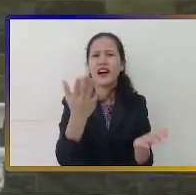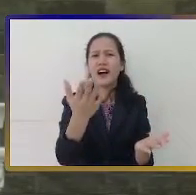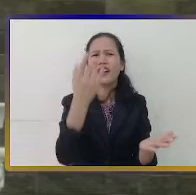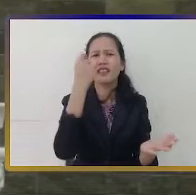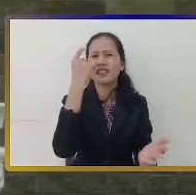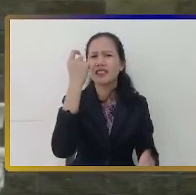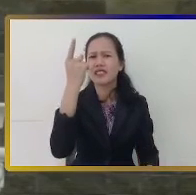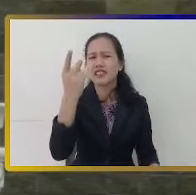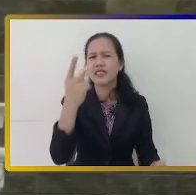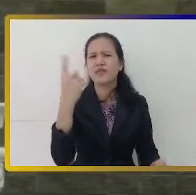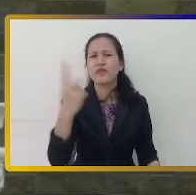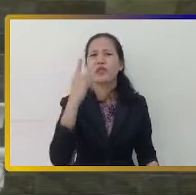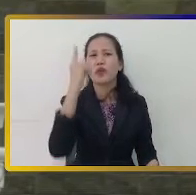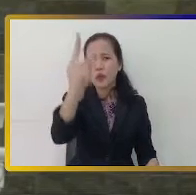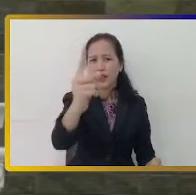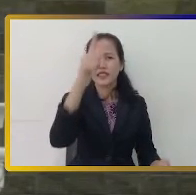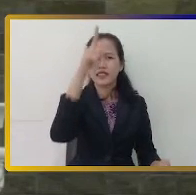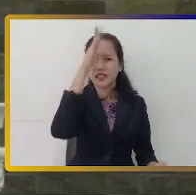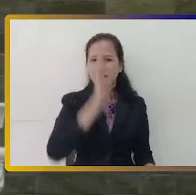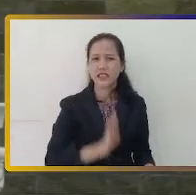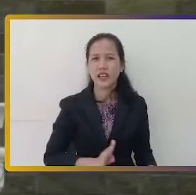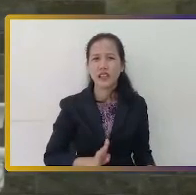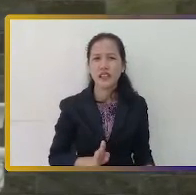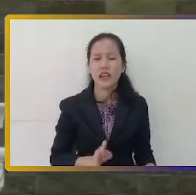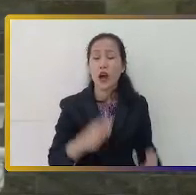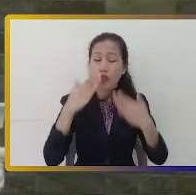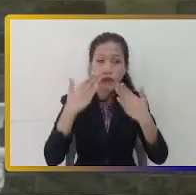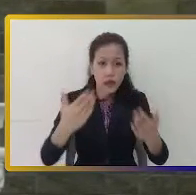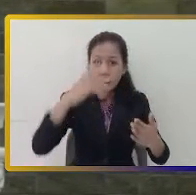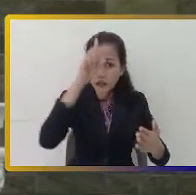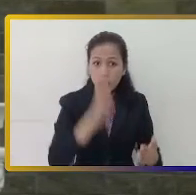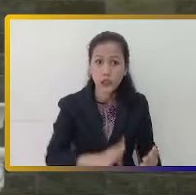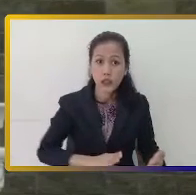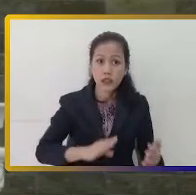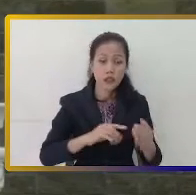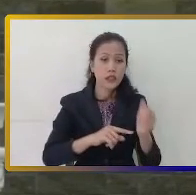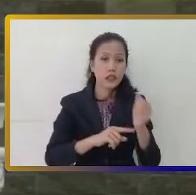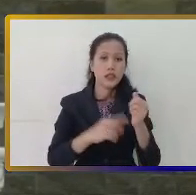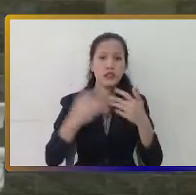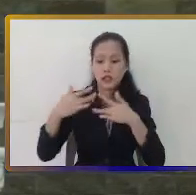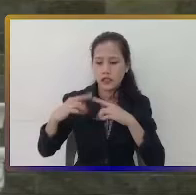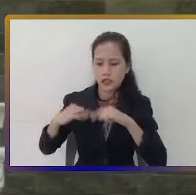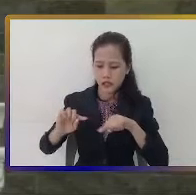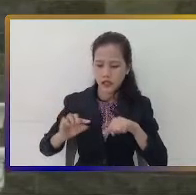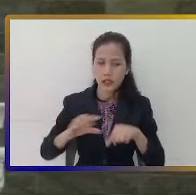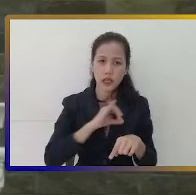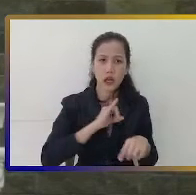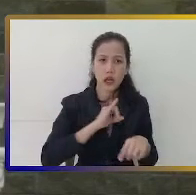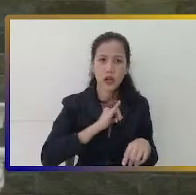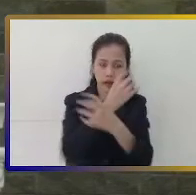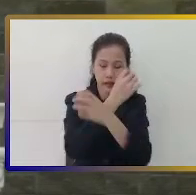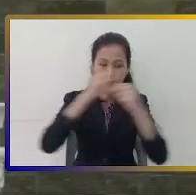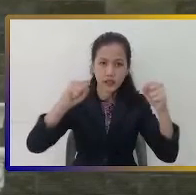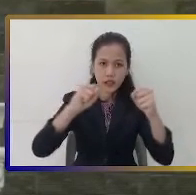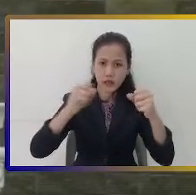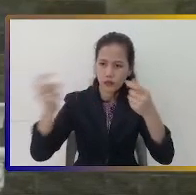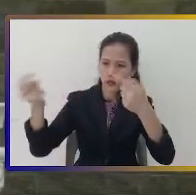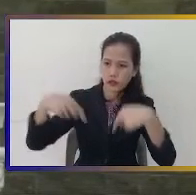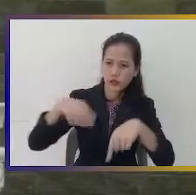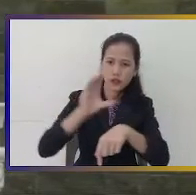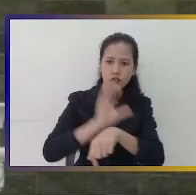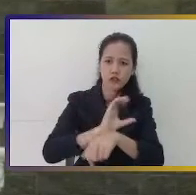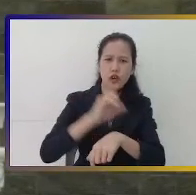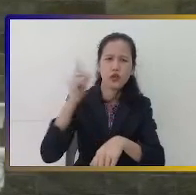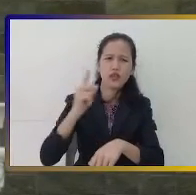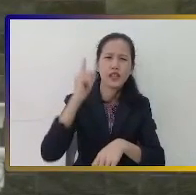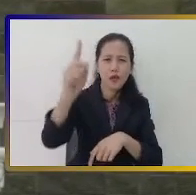po. Salamat sa Panginoon. Mula na namulat po ako, naligtas po ako, napunta po ako sa church na ito. Iisa lang po ang